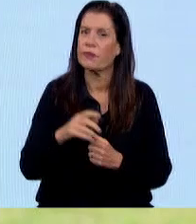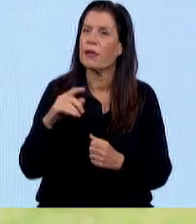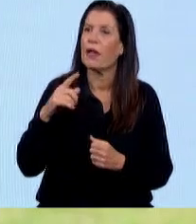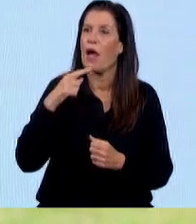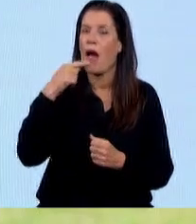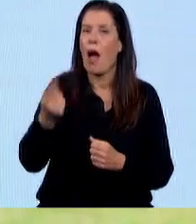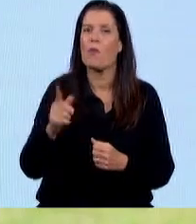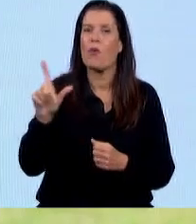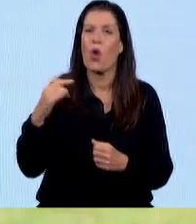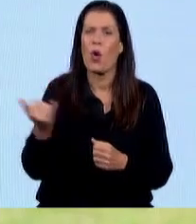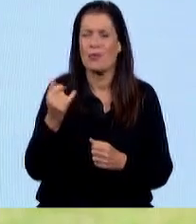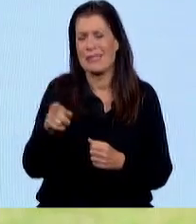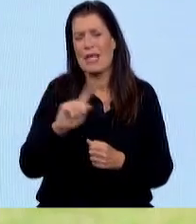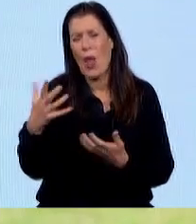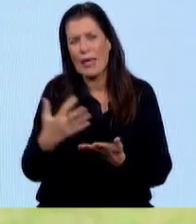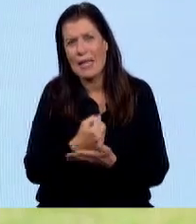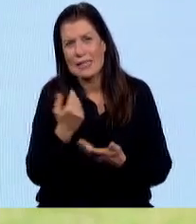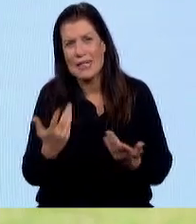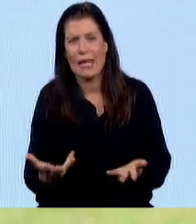כזה פנימי ואף אחד לא יגיע,